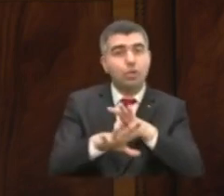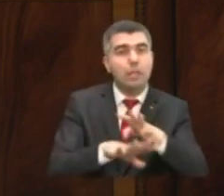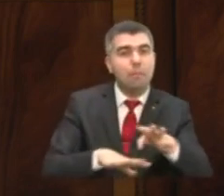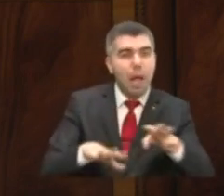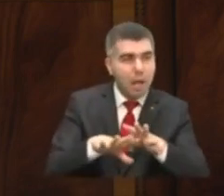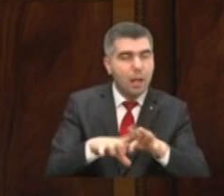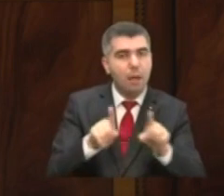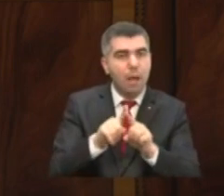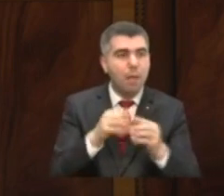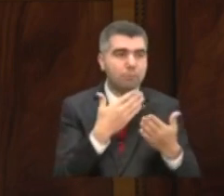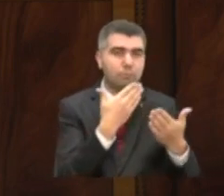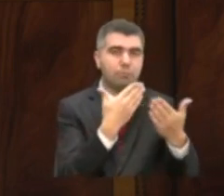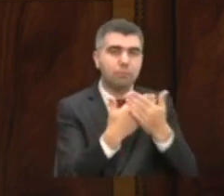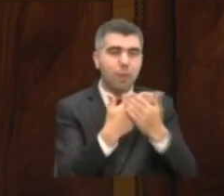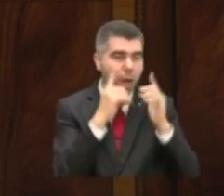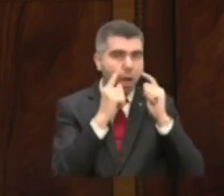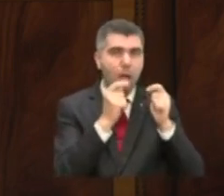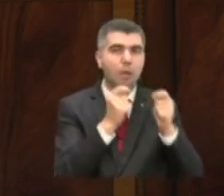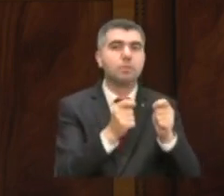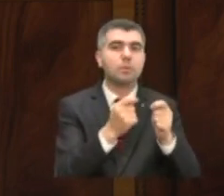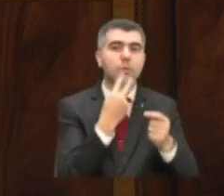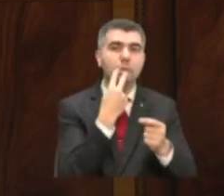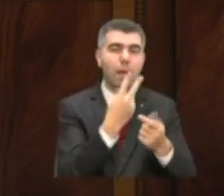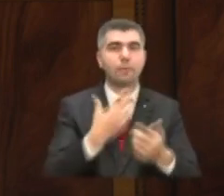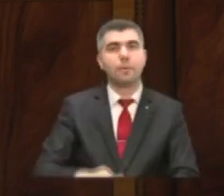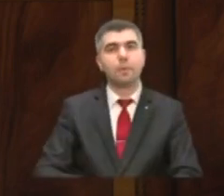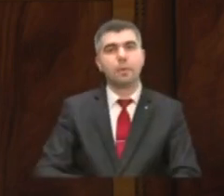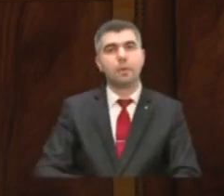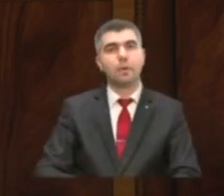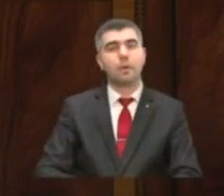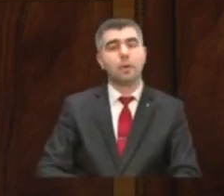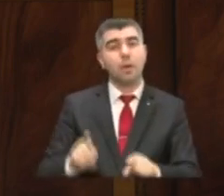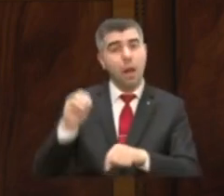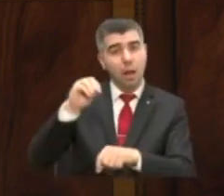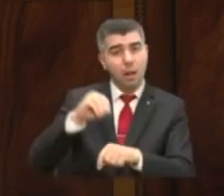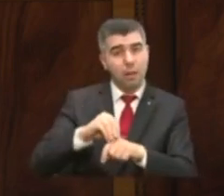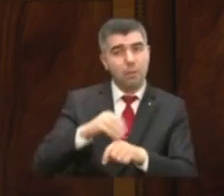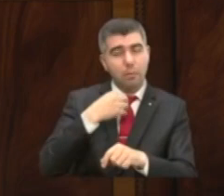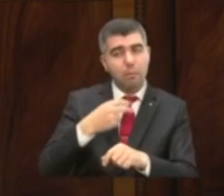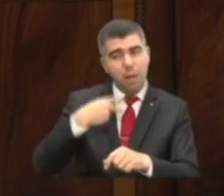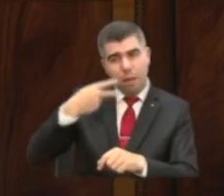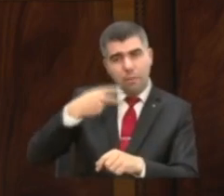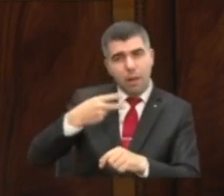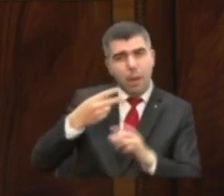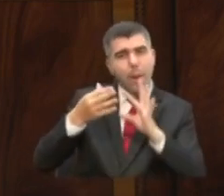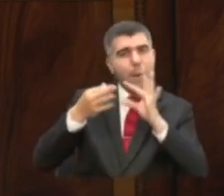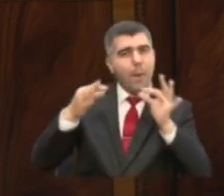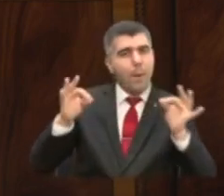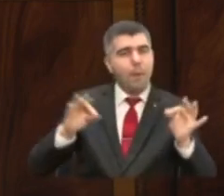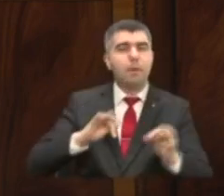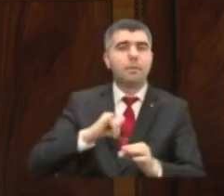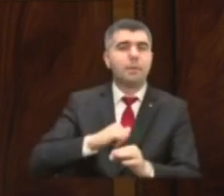مظاهرها بينة للعيان. وعودة الخطاب اليوم حول الشباب، مرده